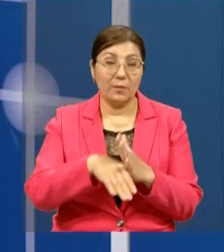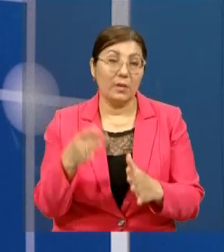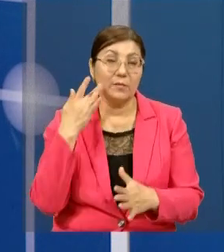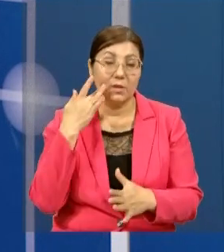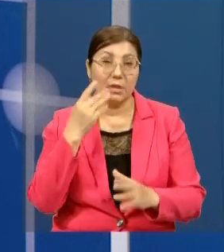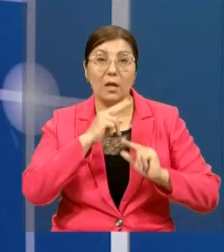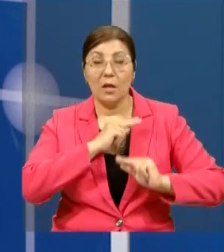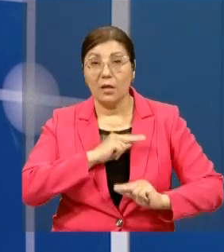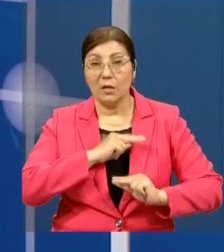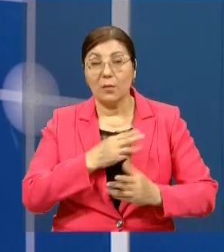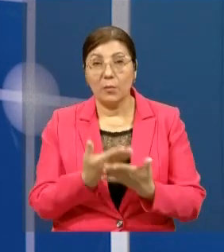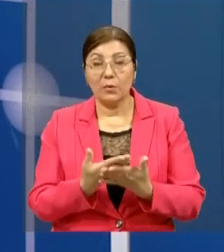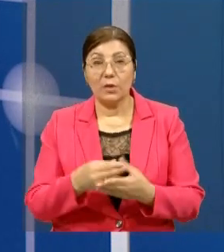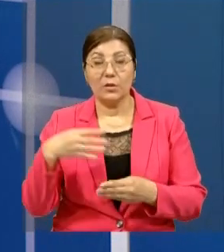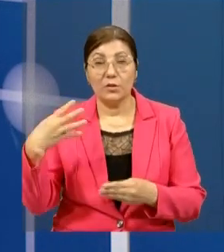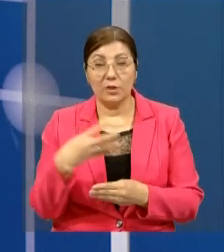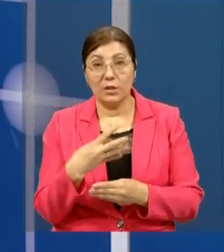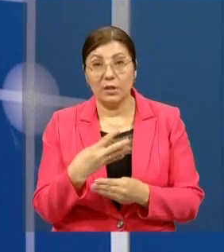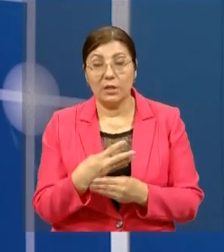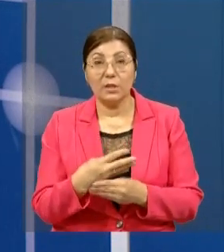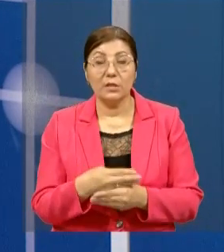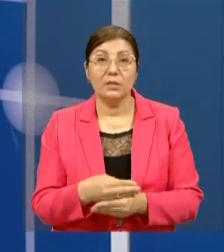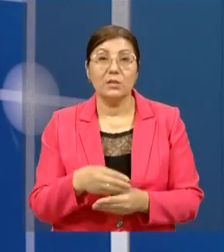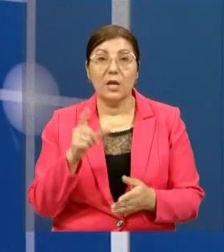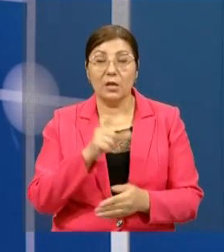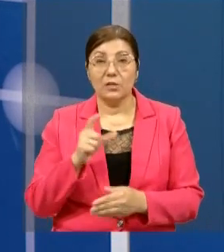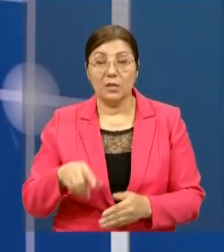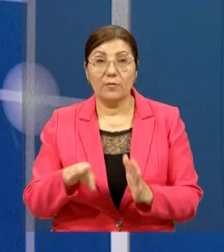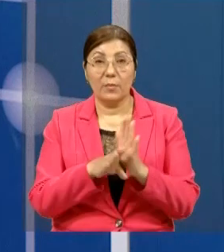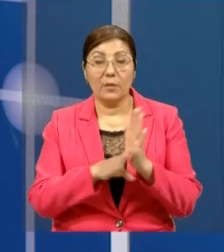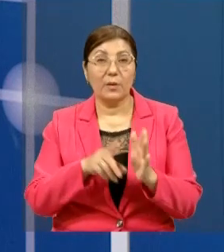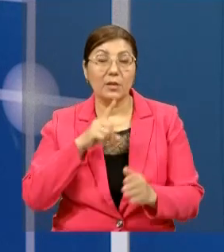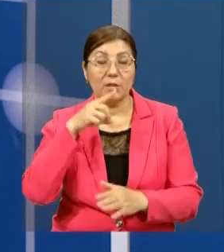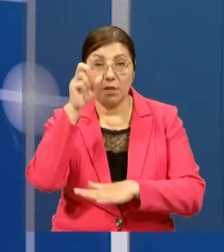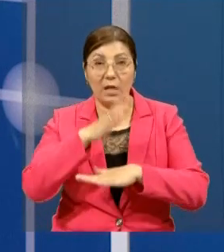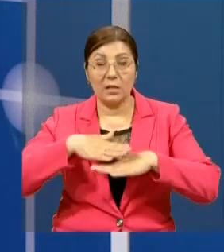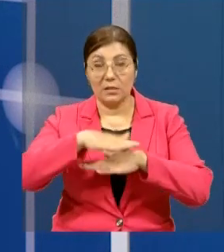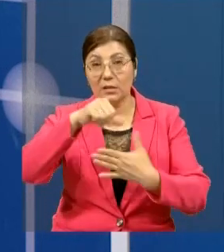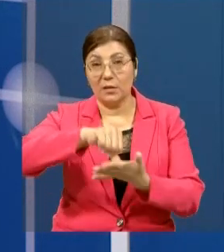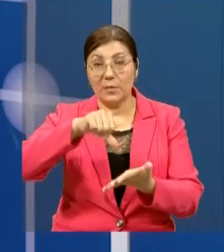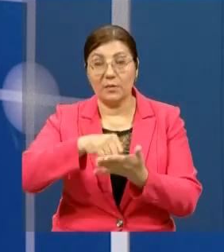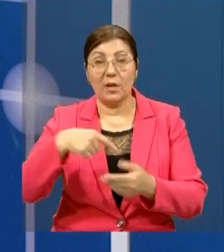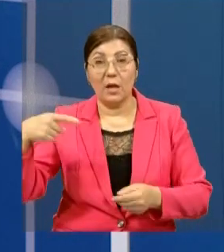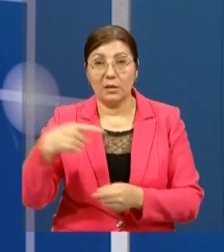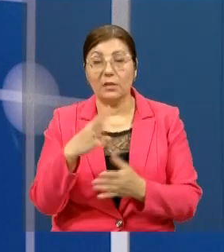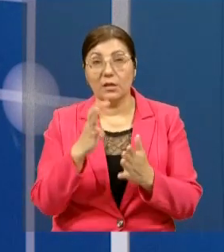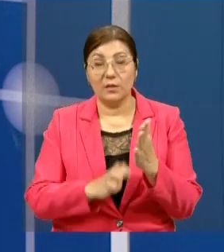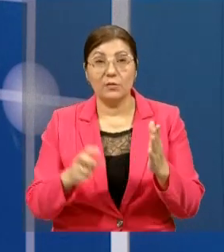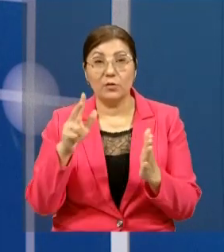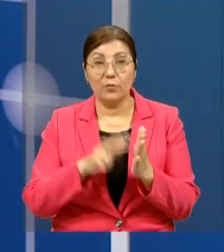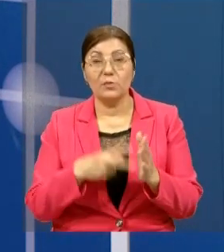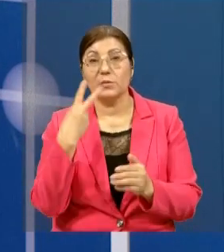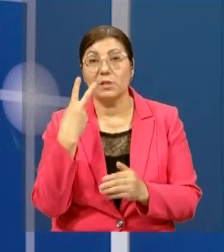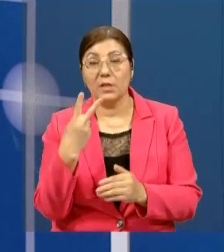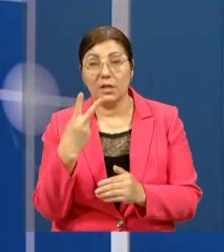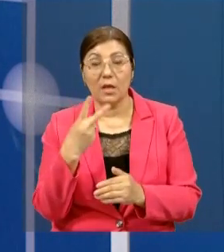работу устроены 4732 человека в программе жал ель приняли участие 1.83